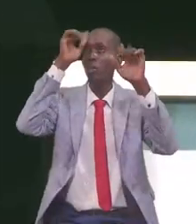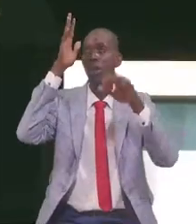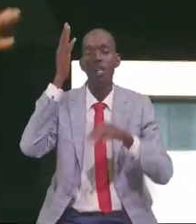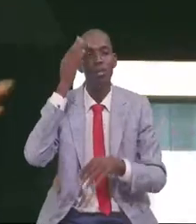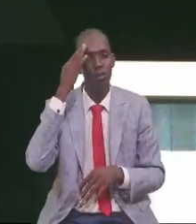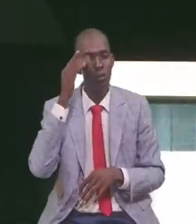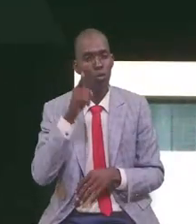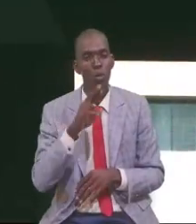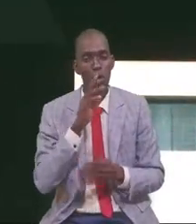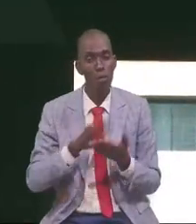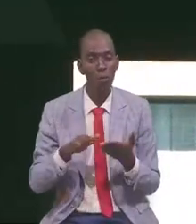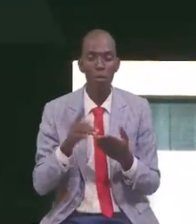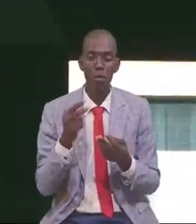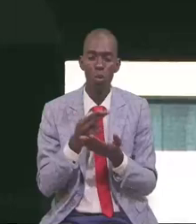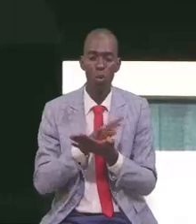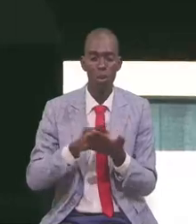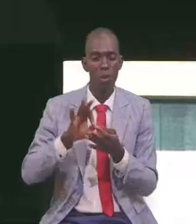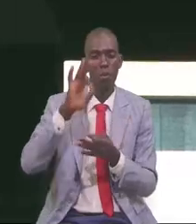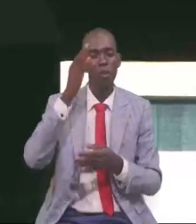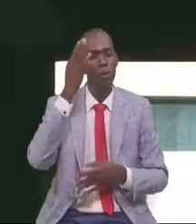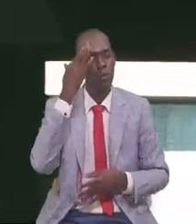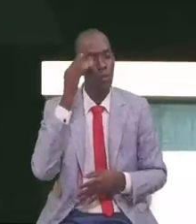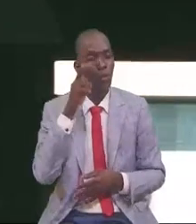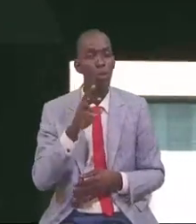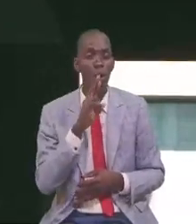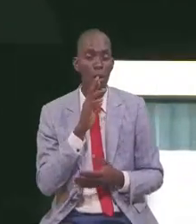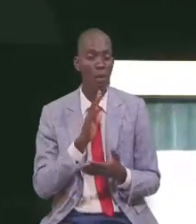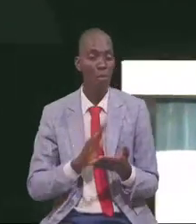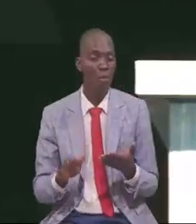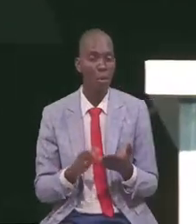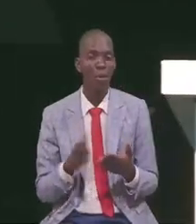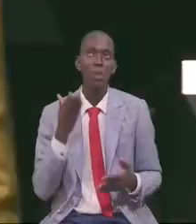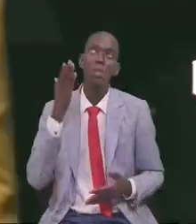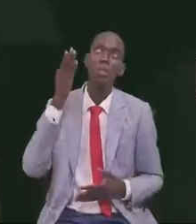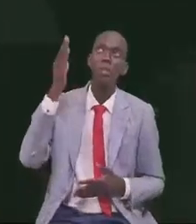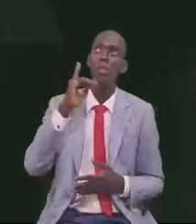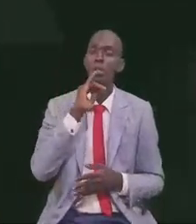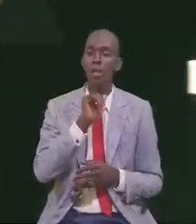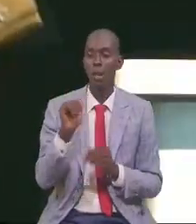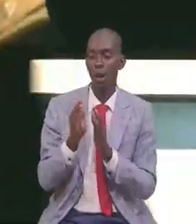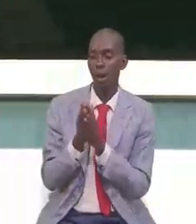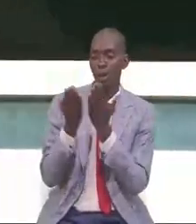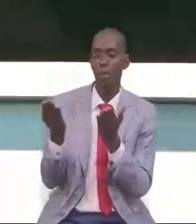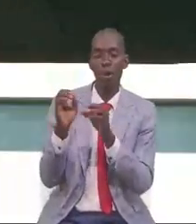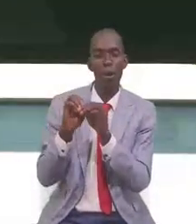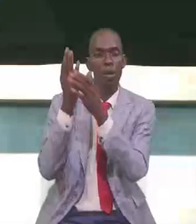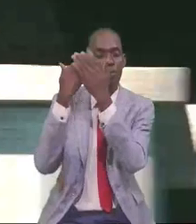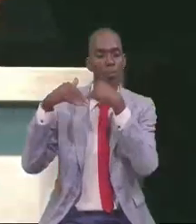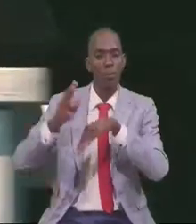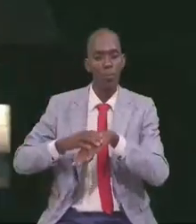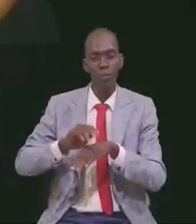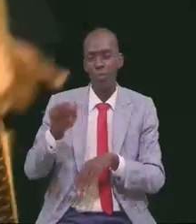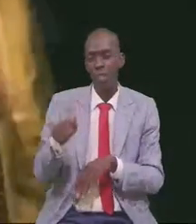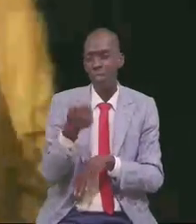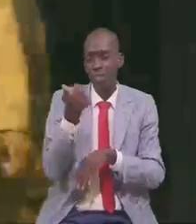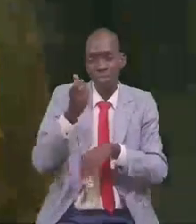Le Saint-Esprit sait que tu es pardonné. Il y a un livre au ciel. Chaque fois que Christ pardonne